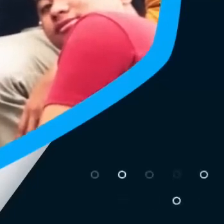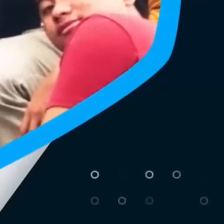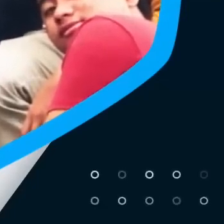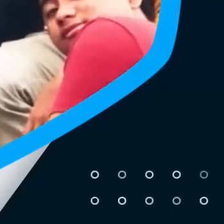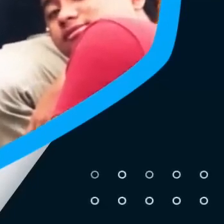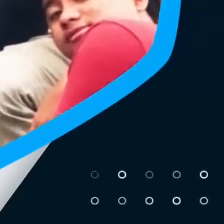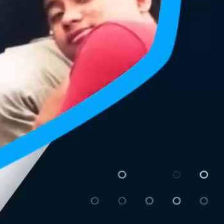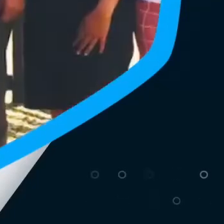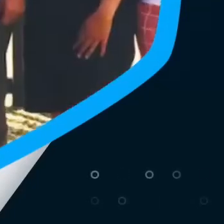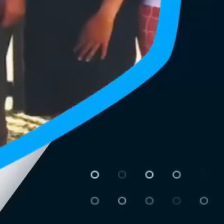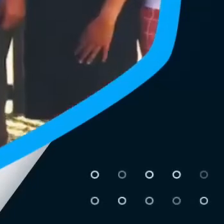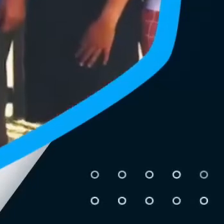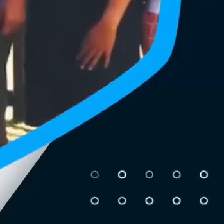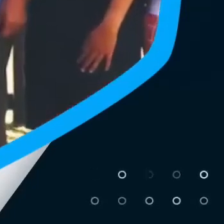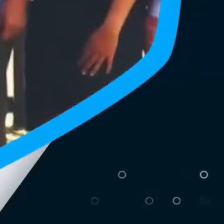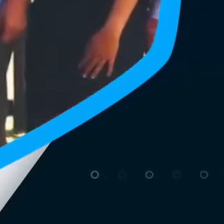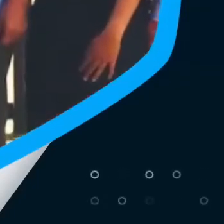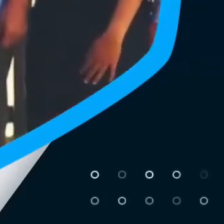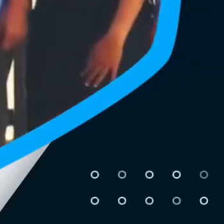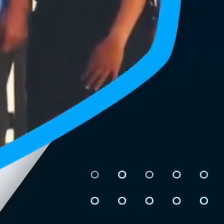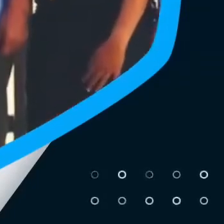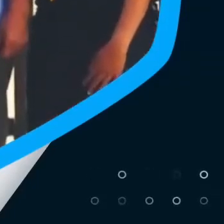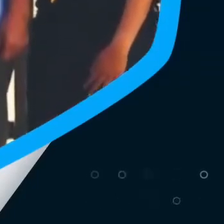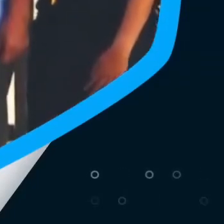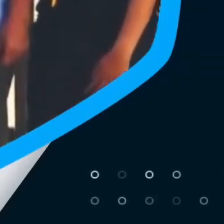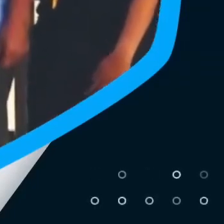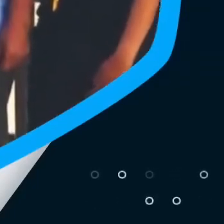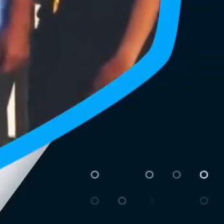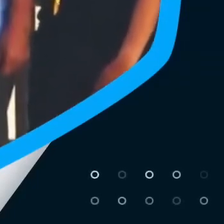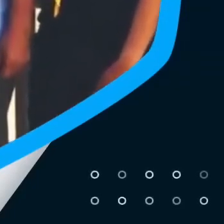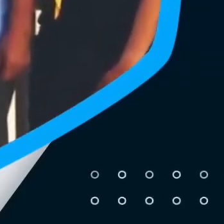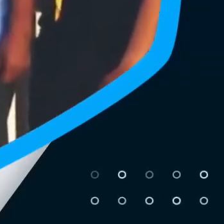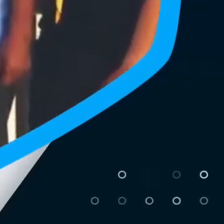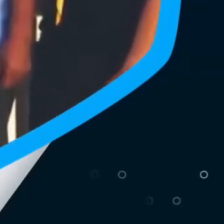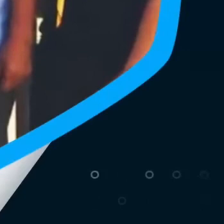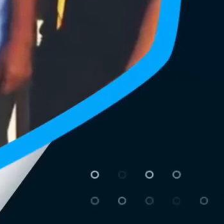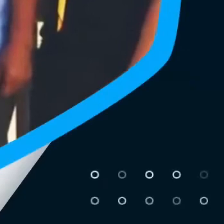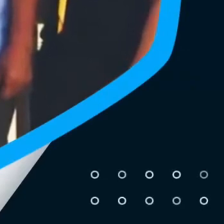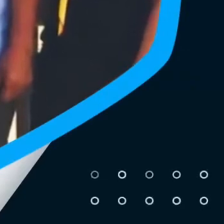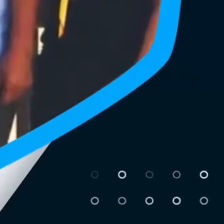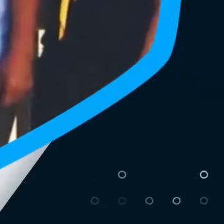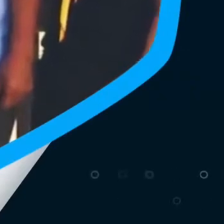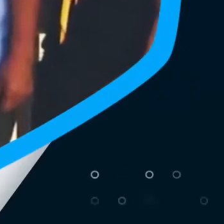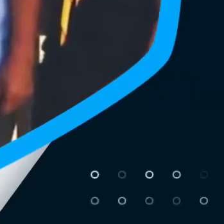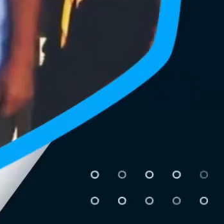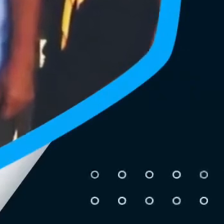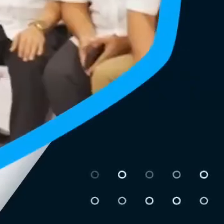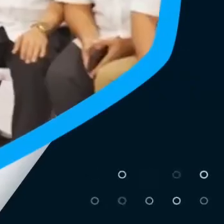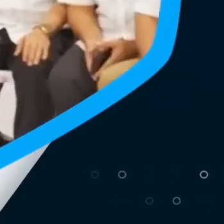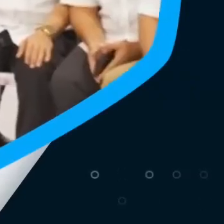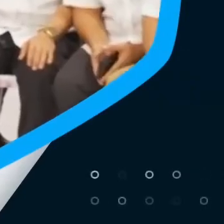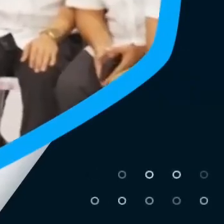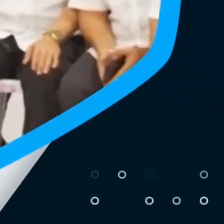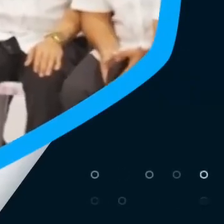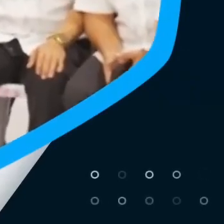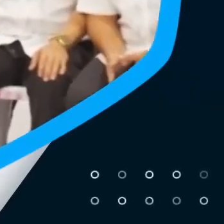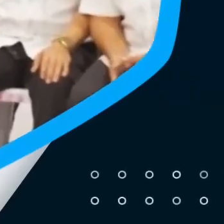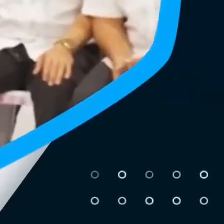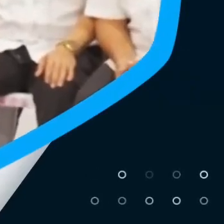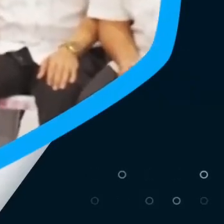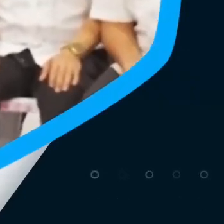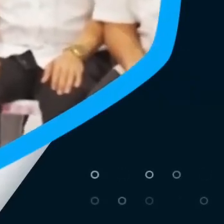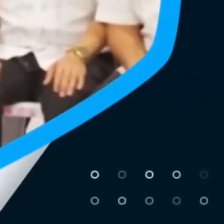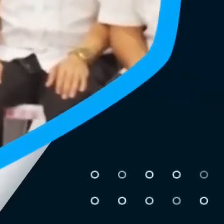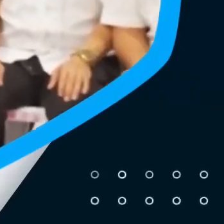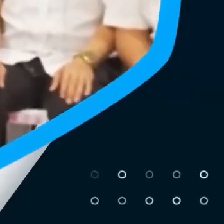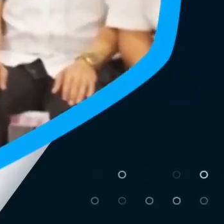four sons. Pastor Seth creates opportunities beyond his calling to share God's message. Our speaker tonight